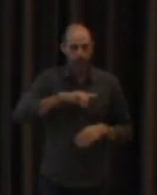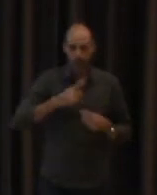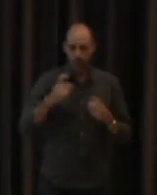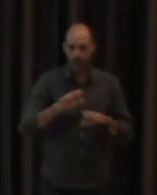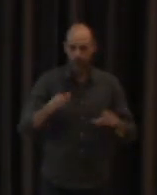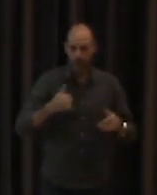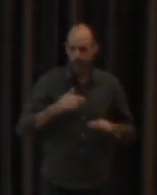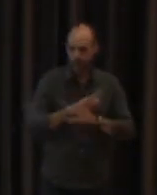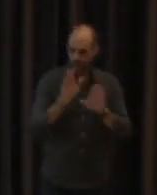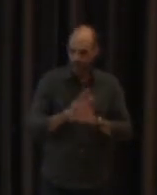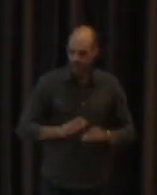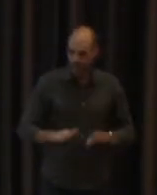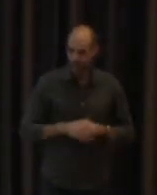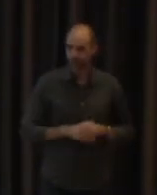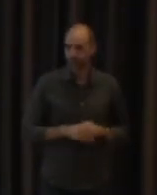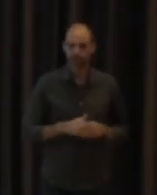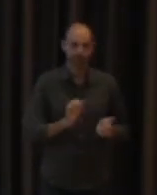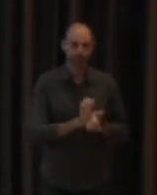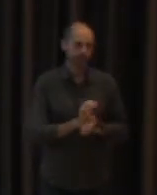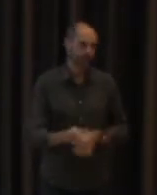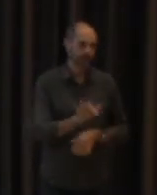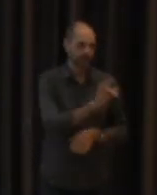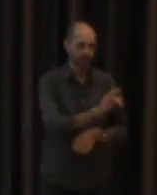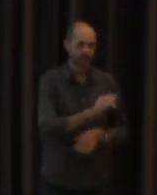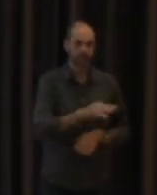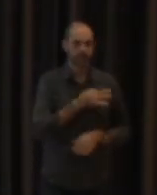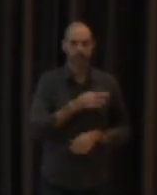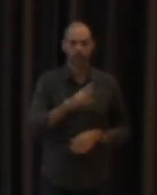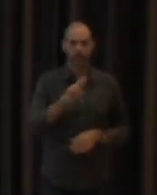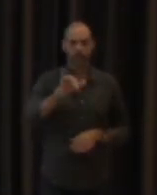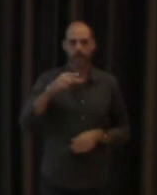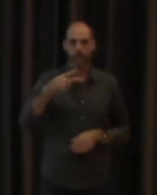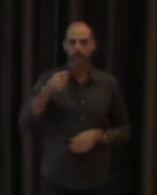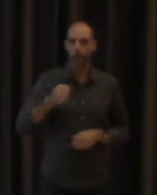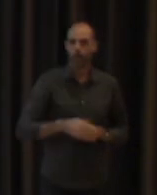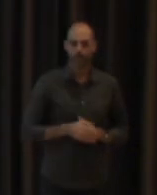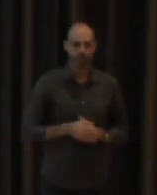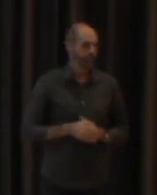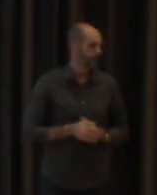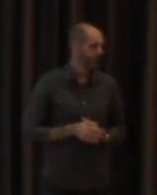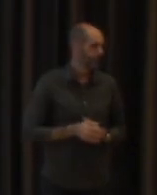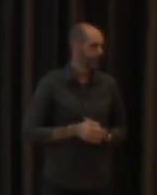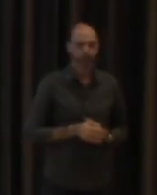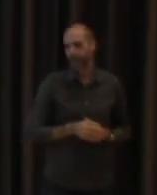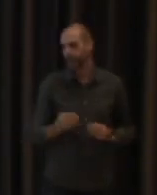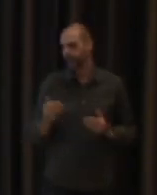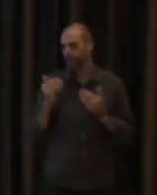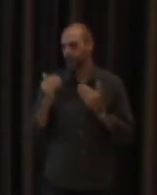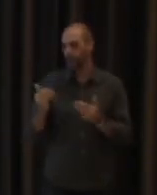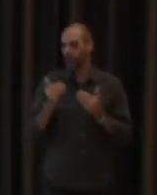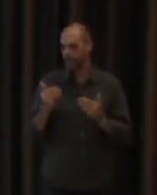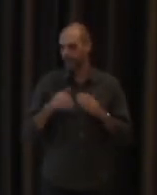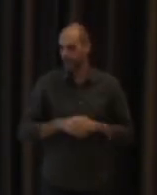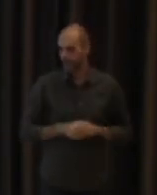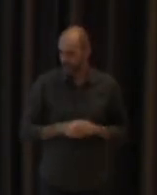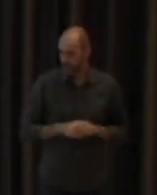el que anava a dir sobre la Gemma Rigau i li deixo a ella la paraula. Moltes gràcies per